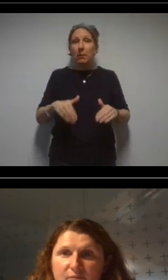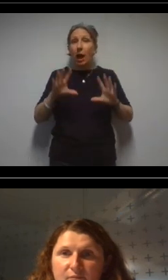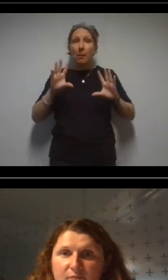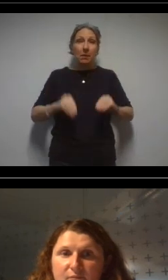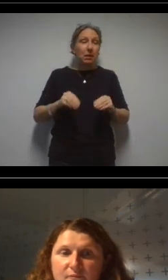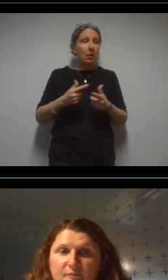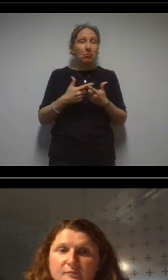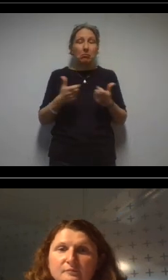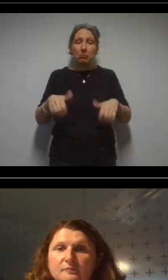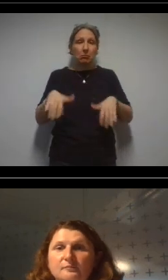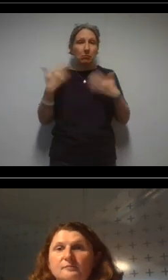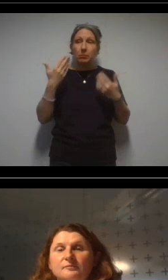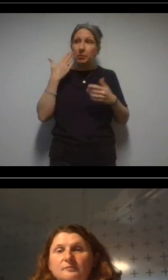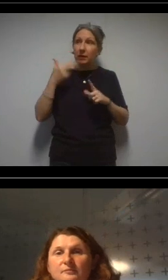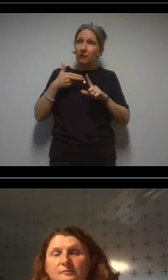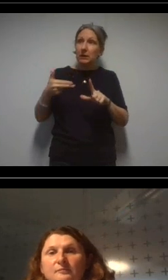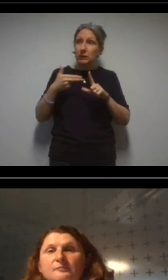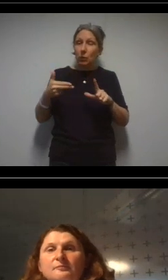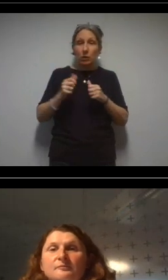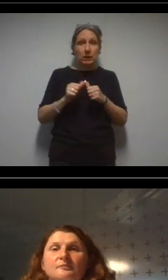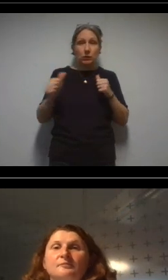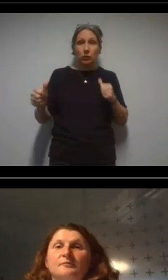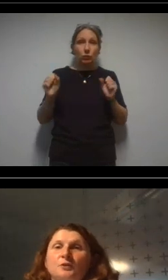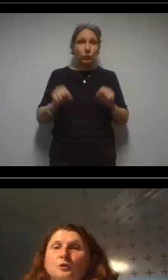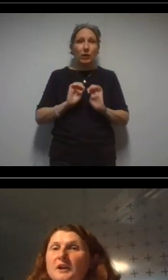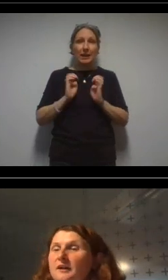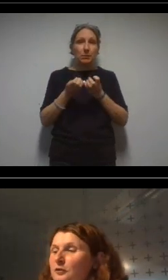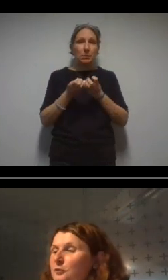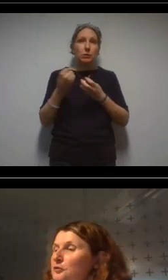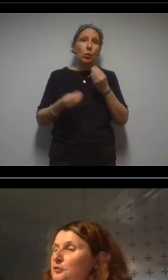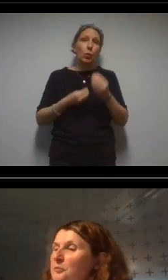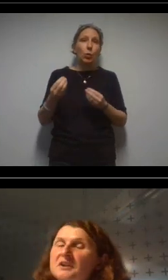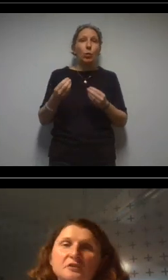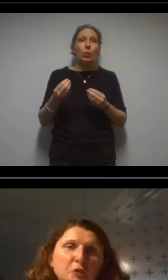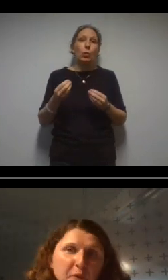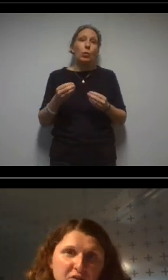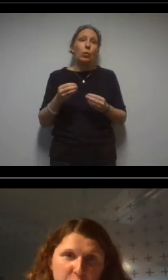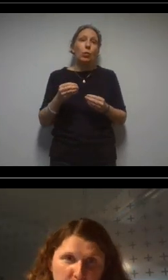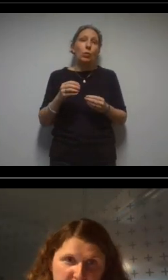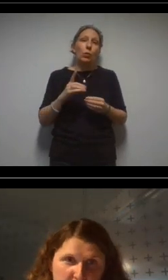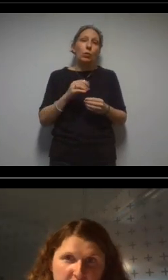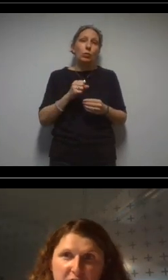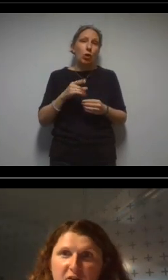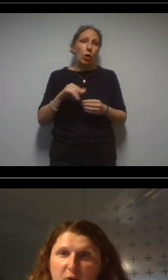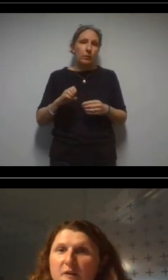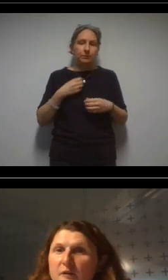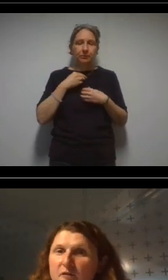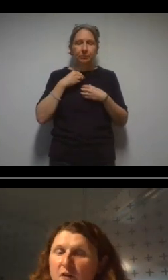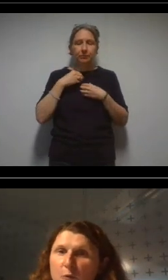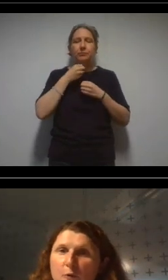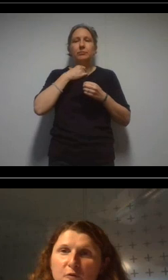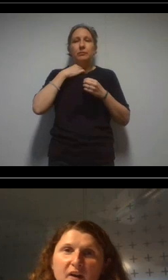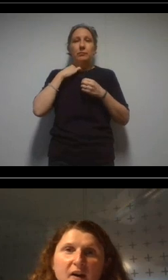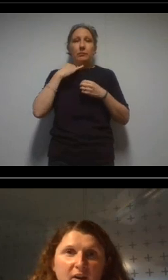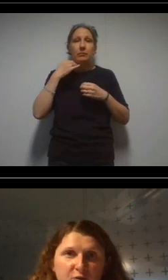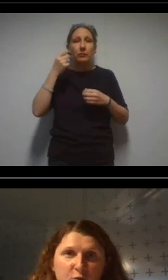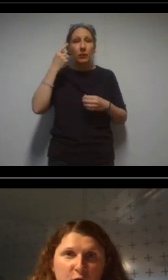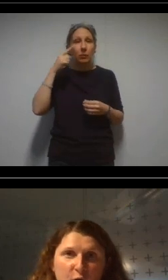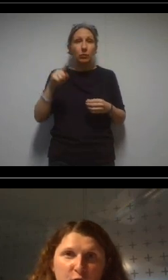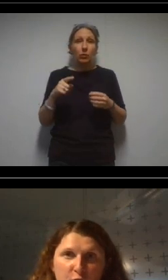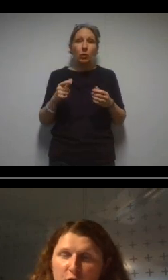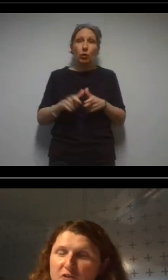en visio, voilà, par un Teams ou un Google. Donc là, que ce soit pour les entreprises ou pour les jeunes, c'est vraiment ouvert